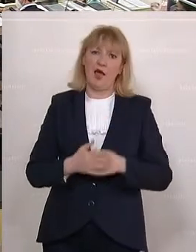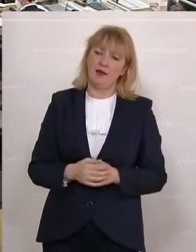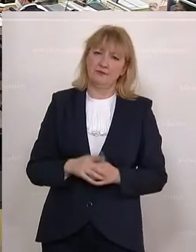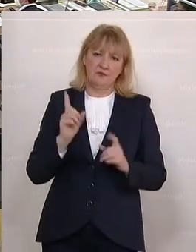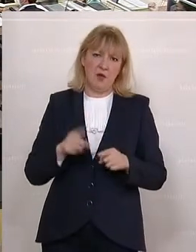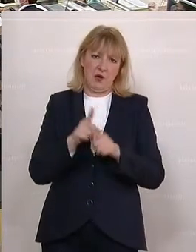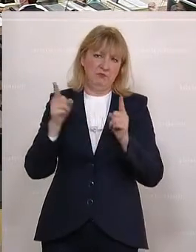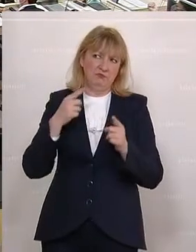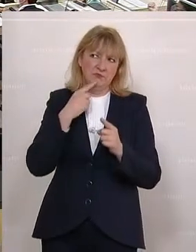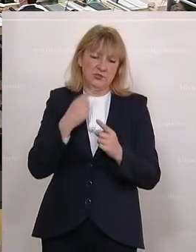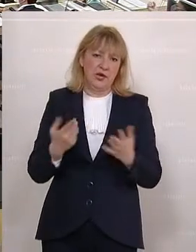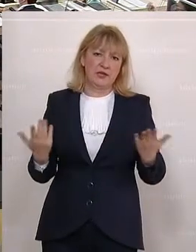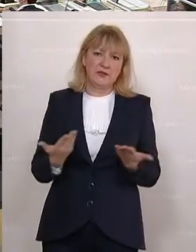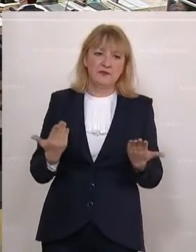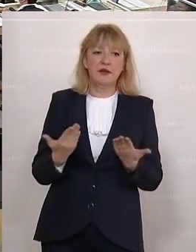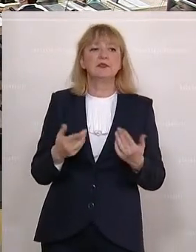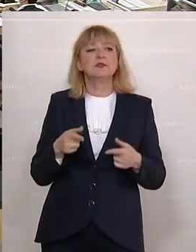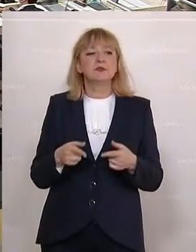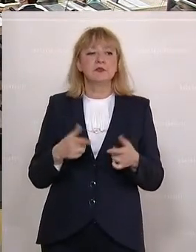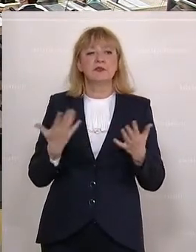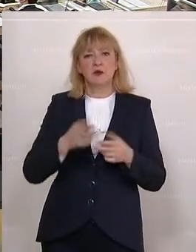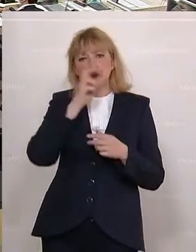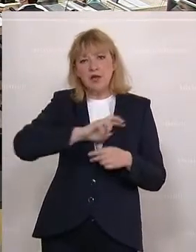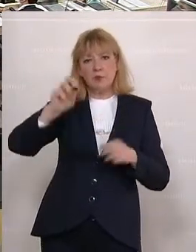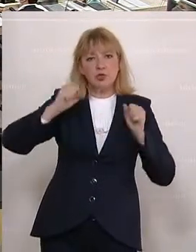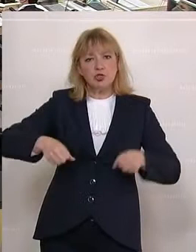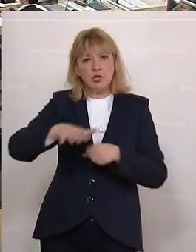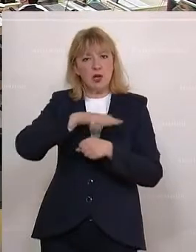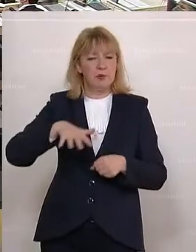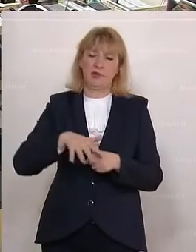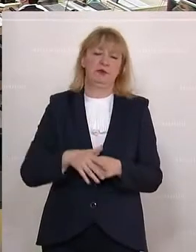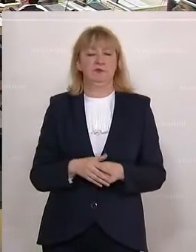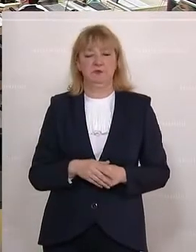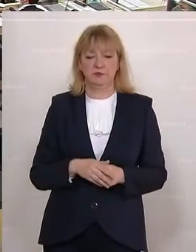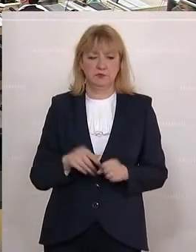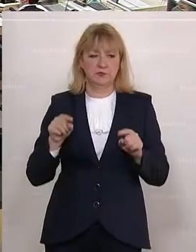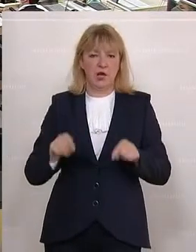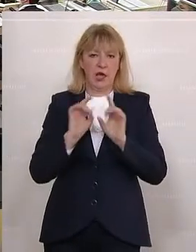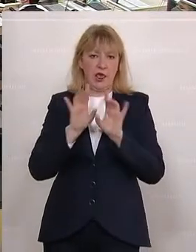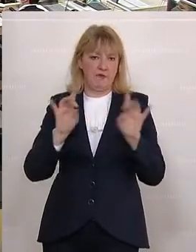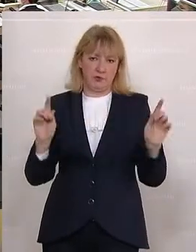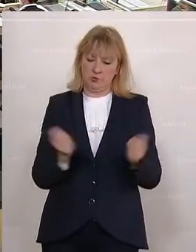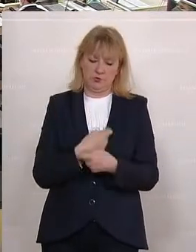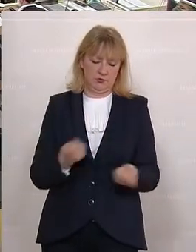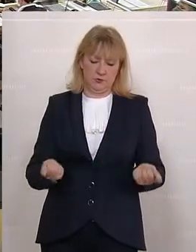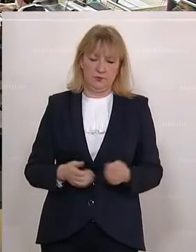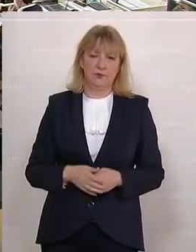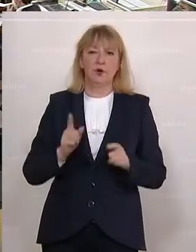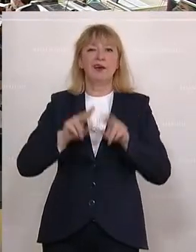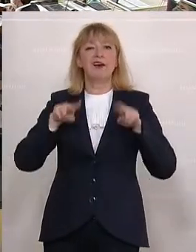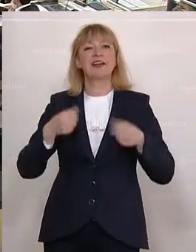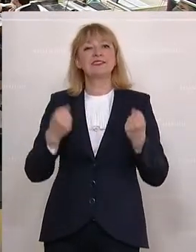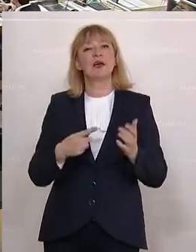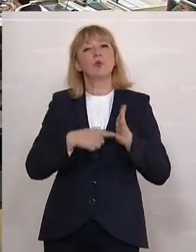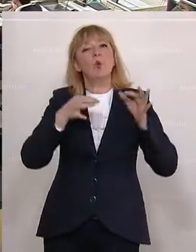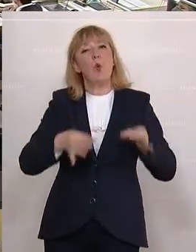das ja auch bestätigt dass ist dass es zumindest was selber und skigebiete betrifft ja keine infektionen gab recht sicherheit und ordnung